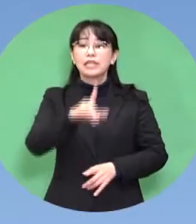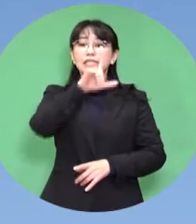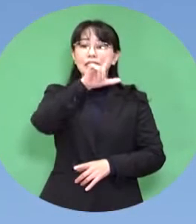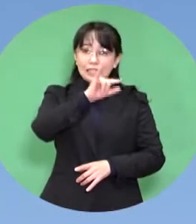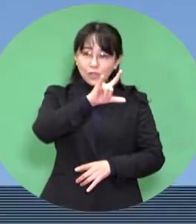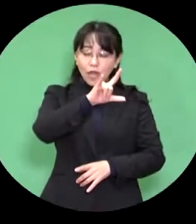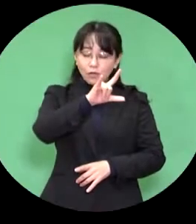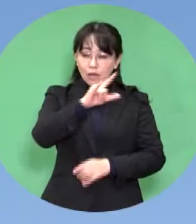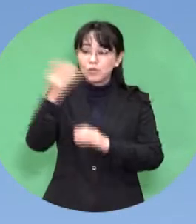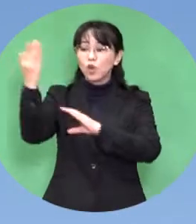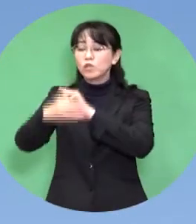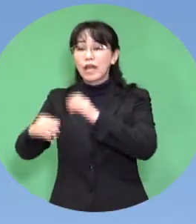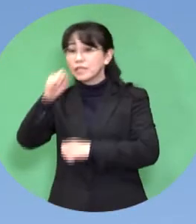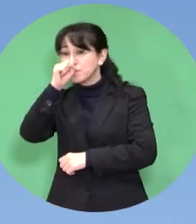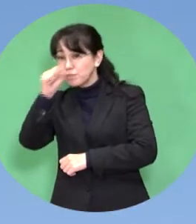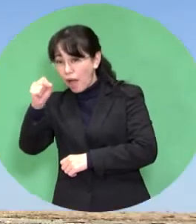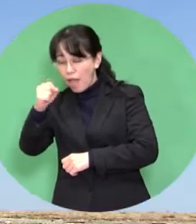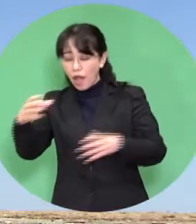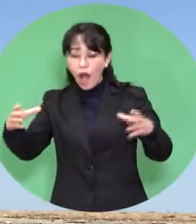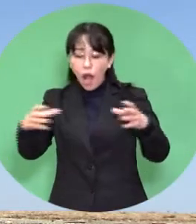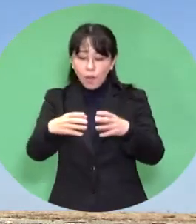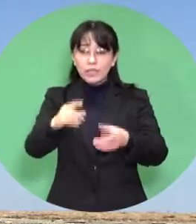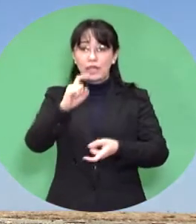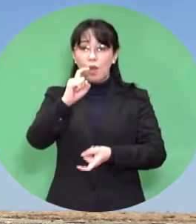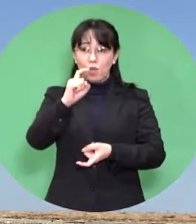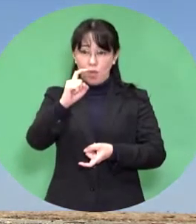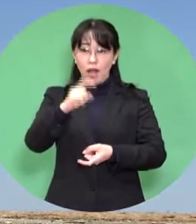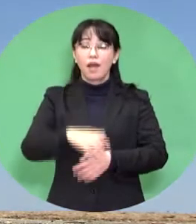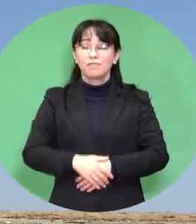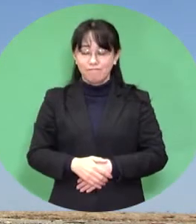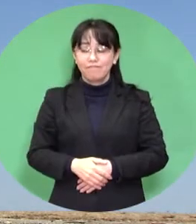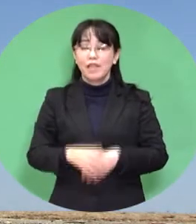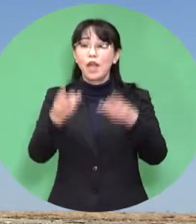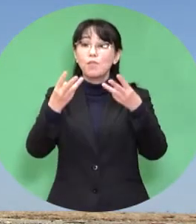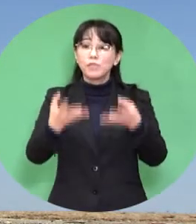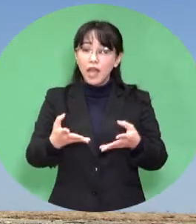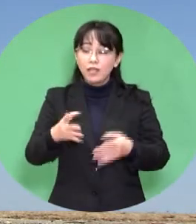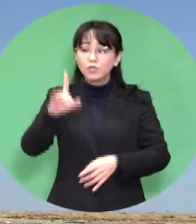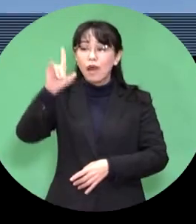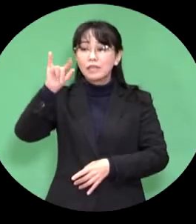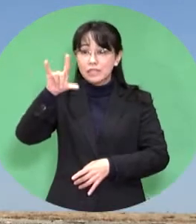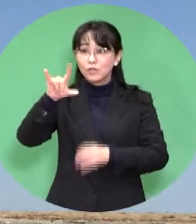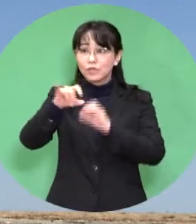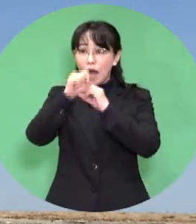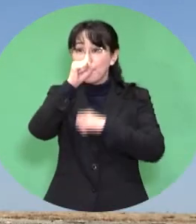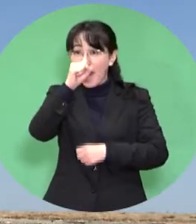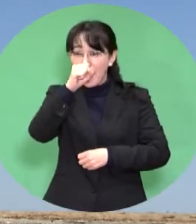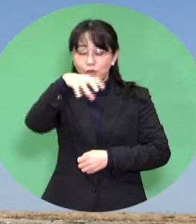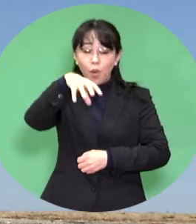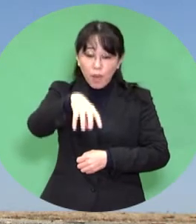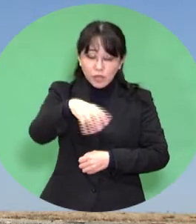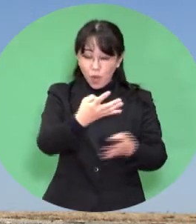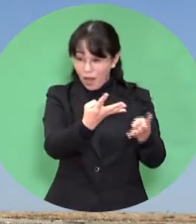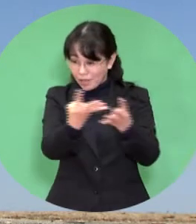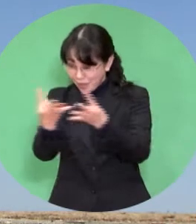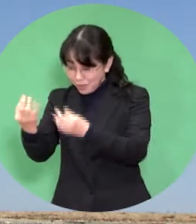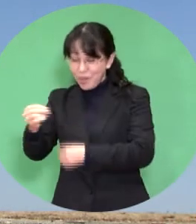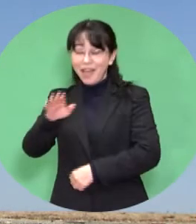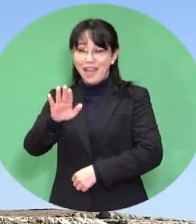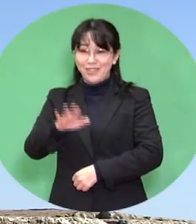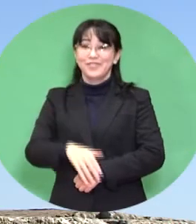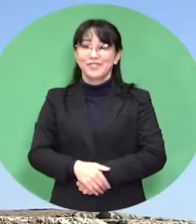真映えを合わせた造語ですが、三重県にはインスタ映えする撮影スポットがたくさんあるんです。